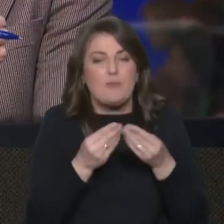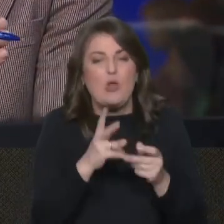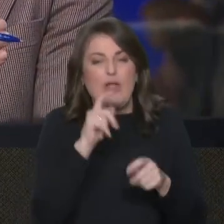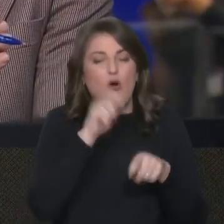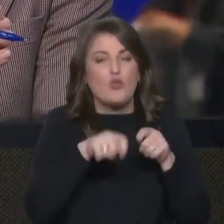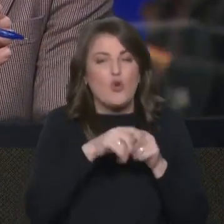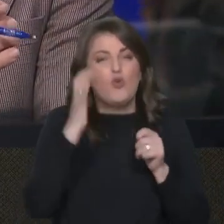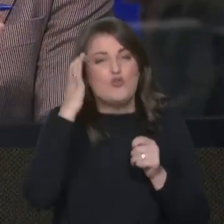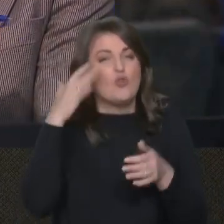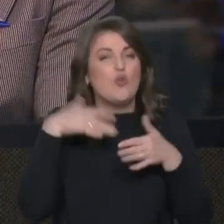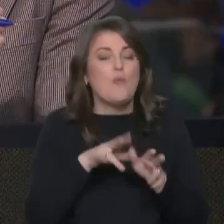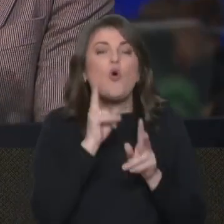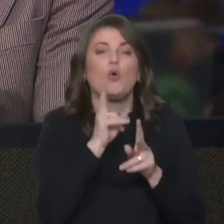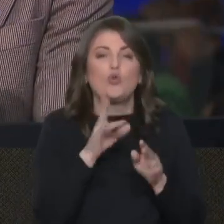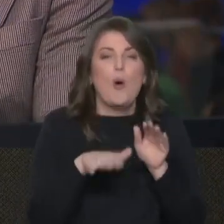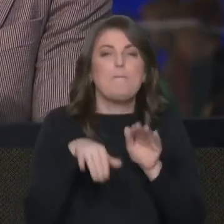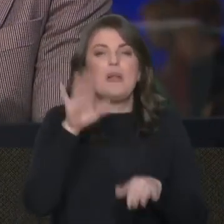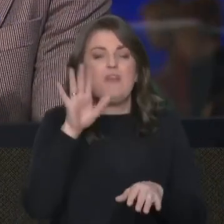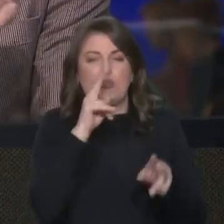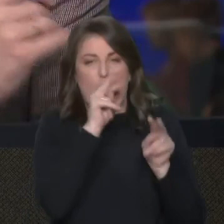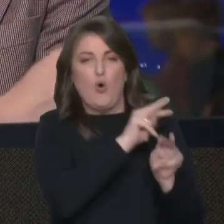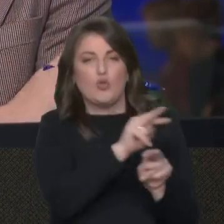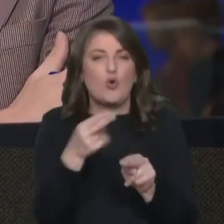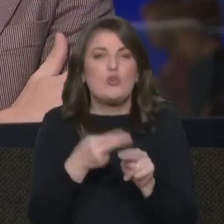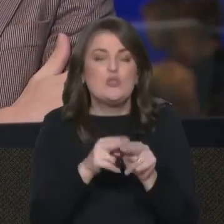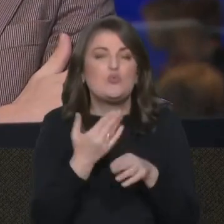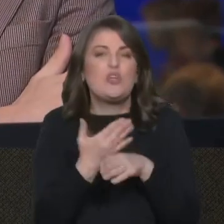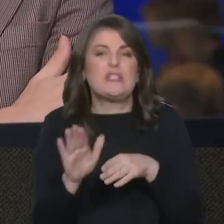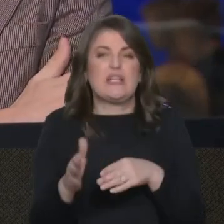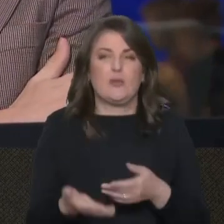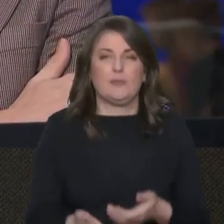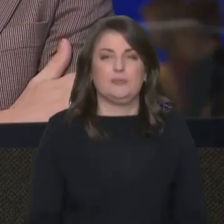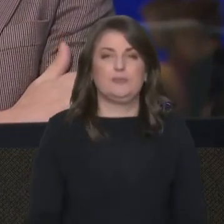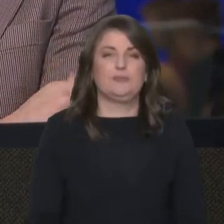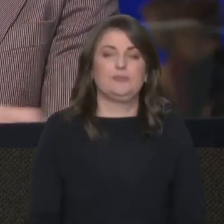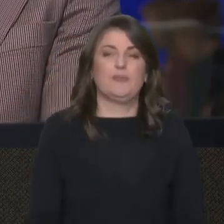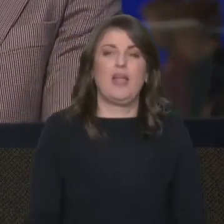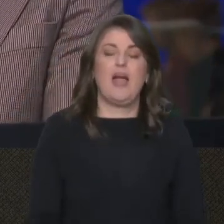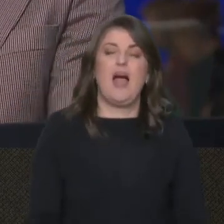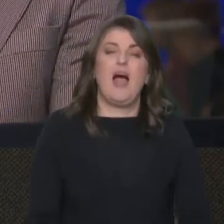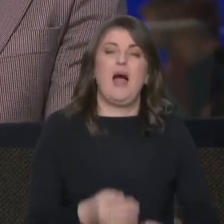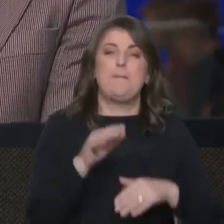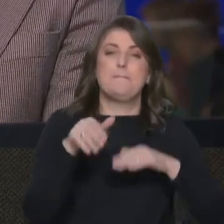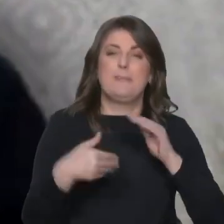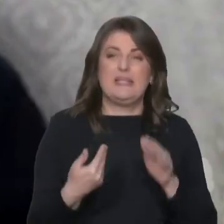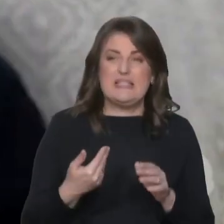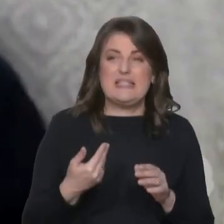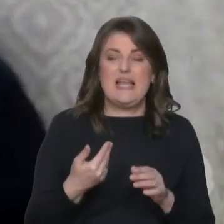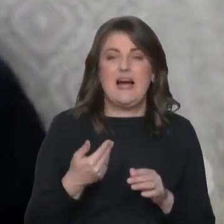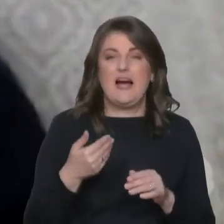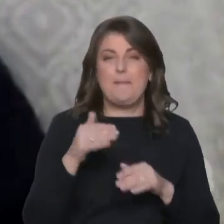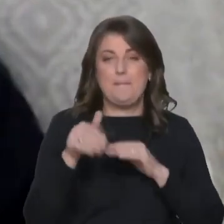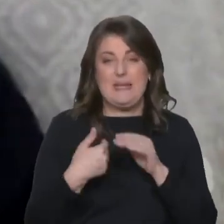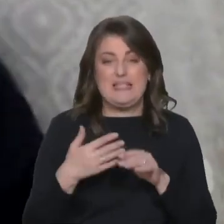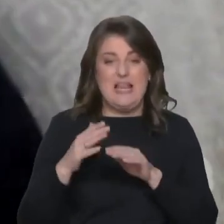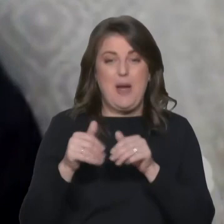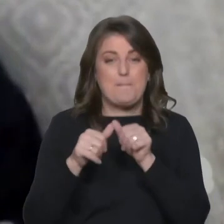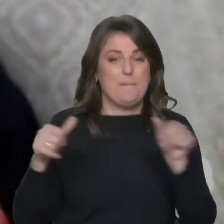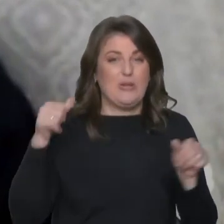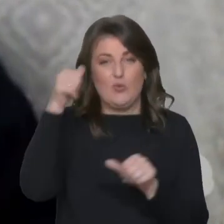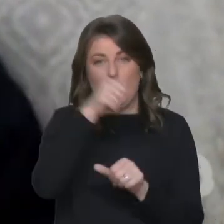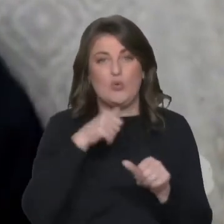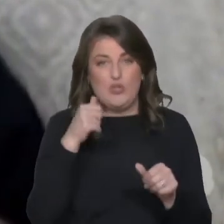Чорного моря? Хто переважно от контролює зараз цю частину? Ну, після